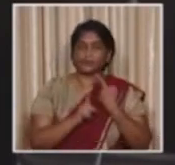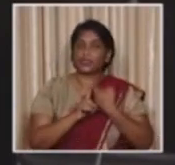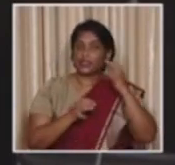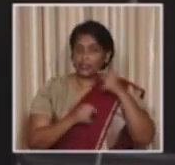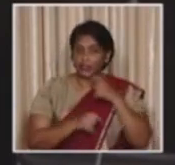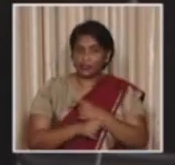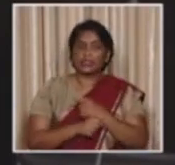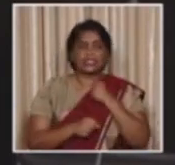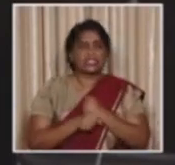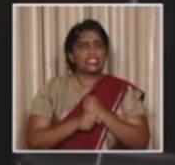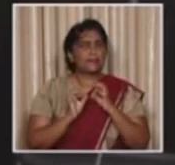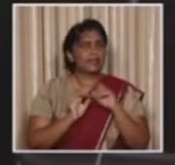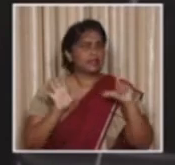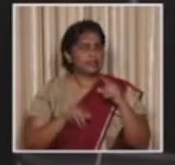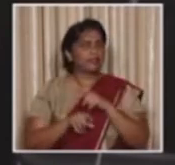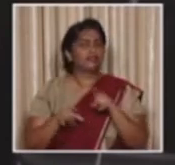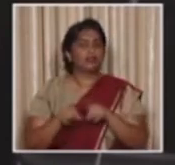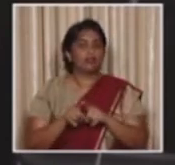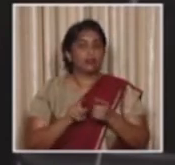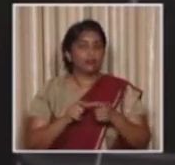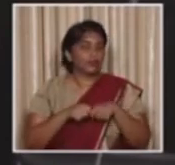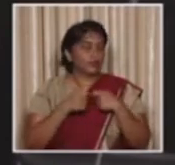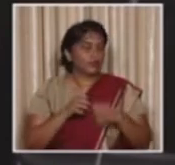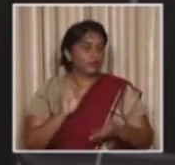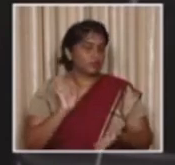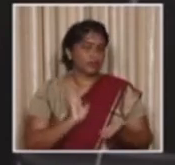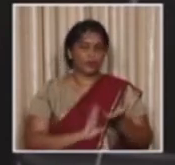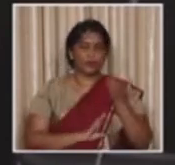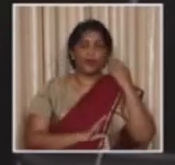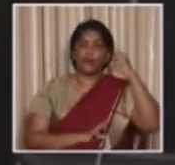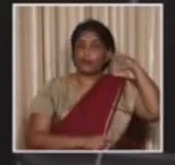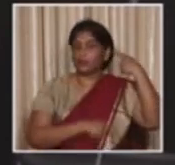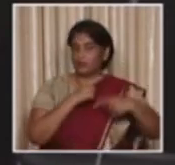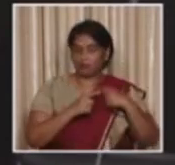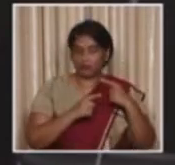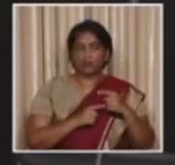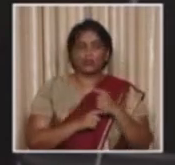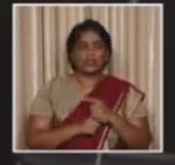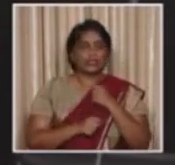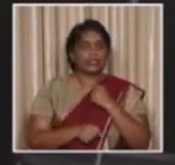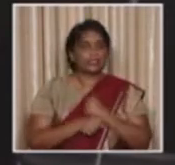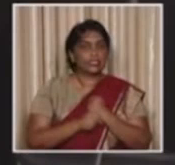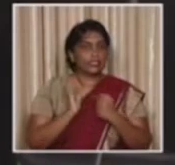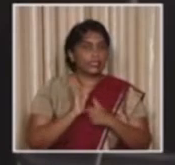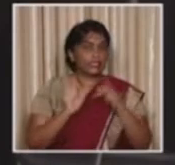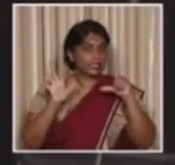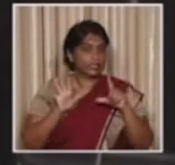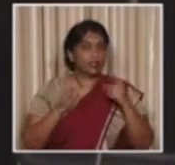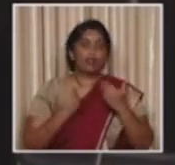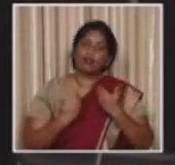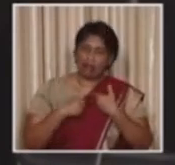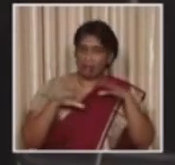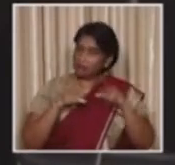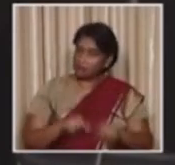GT7 එක වගේ ගත්තොත් එහෙම අධික පිරිවැයක් දරන්න සිද්ධ වෙනවා විදුලි ජනනය කරන්න. දැන් GT7 එක ගත්තොත් එහෙම ඒක අපේ